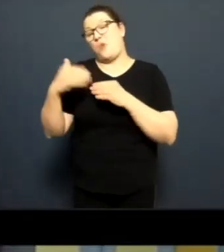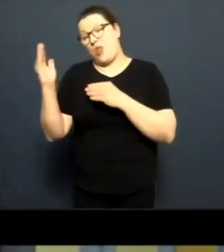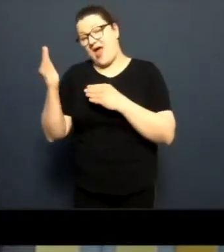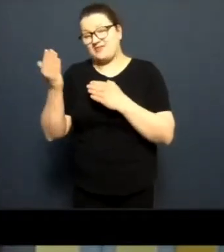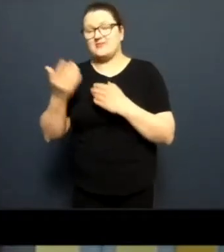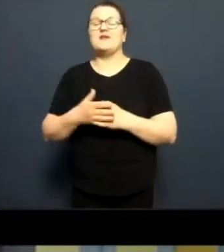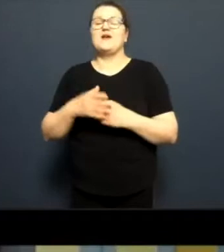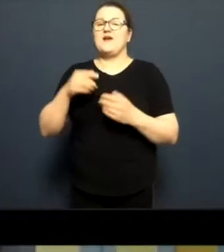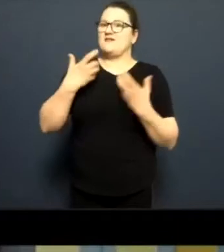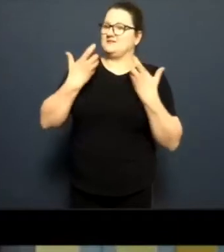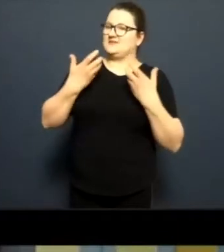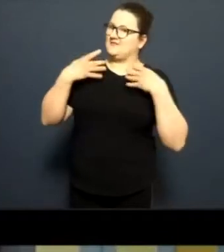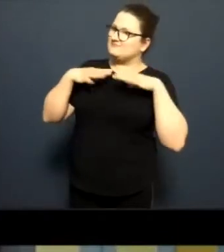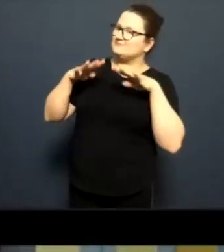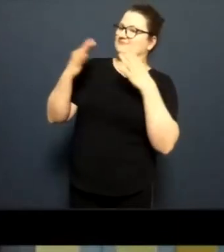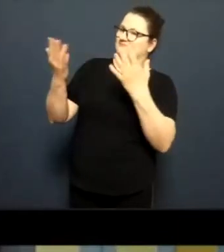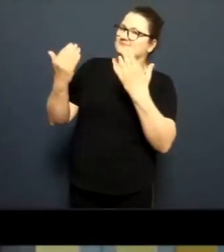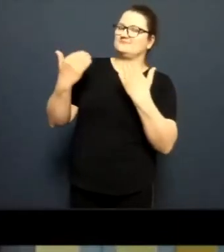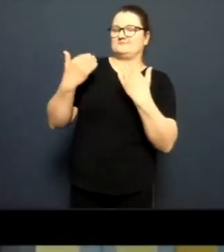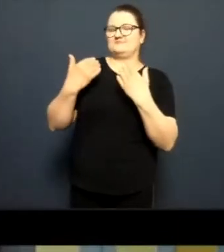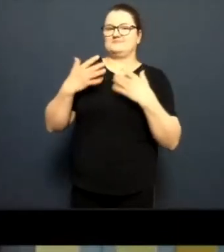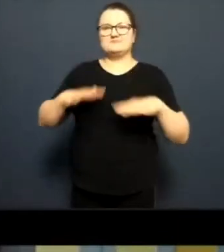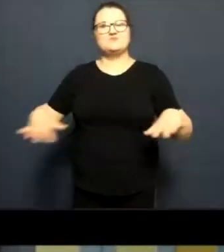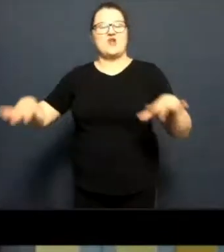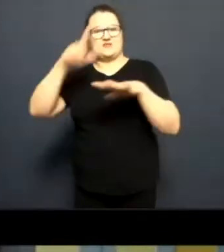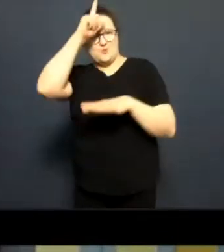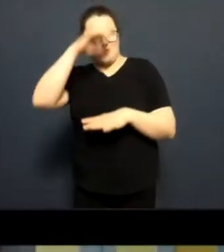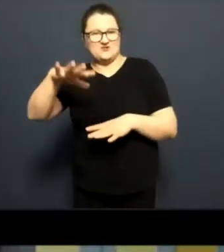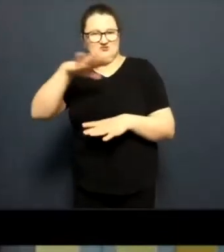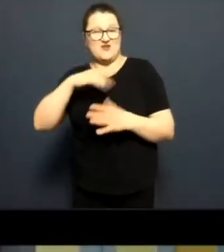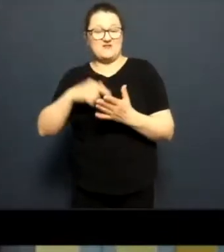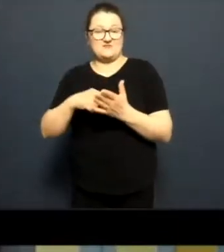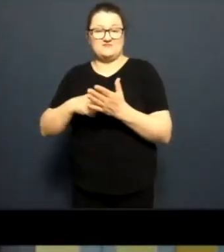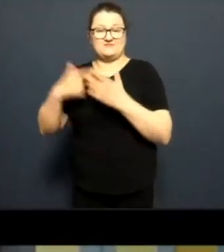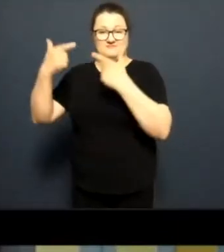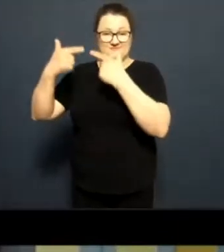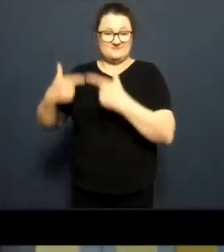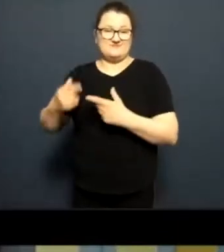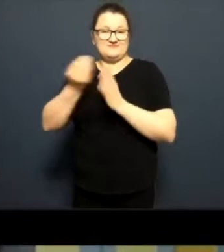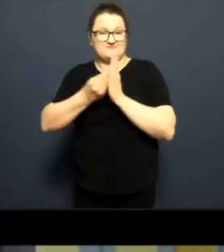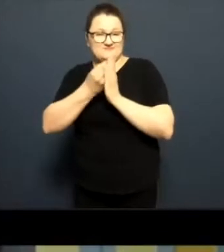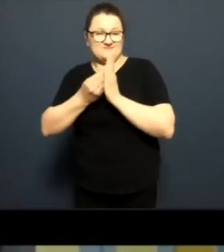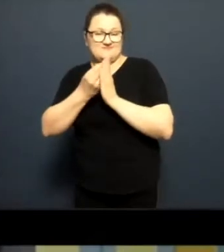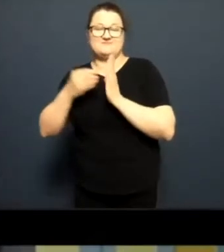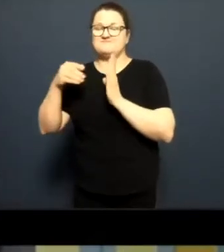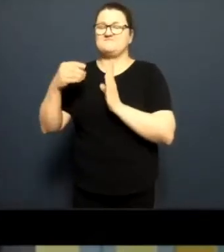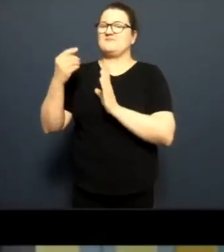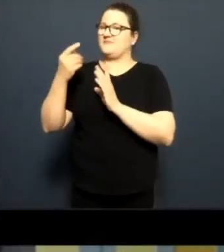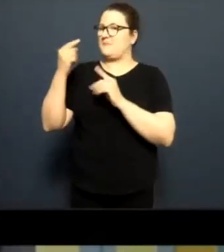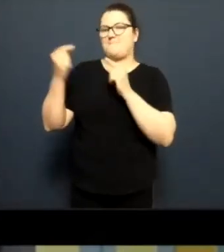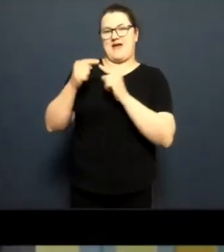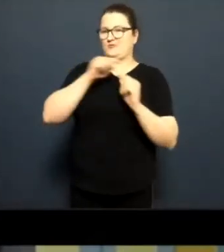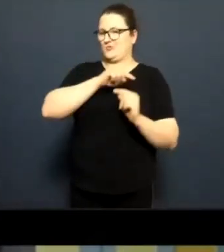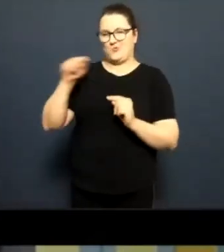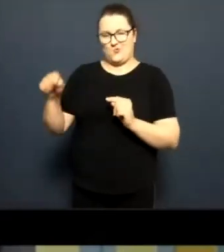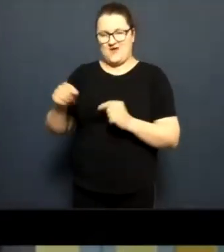jakiś sposób zaistnieć w przestrzeni publicznej. Tutaj bardzo znane dzieło Quintena Massaya, brzydka księżna dokumentuje to. Oczywiście